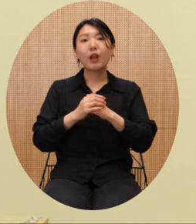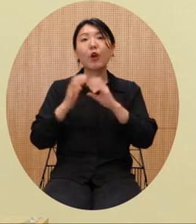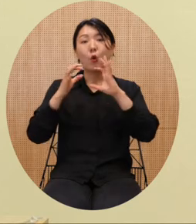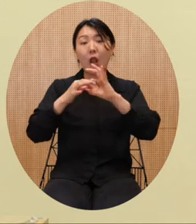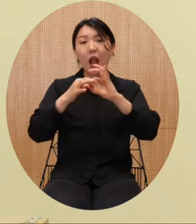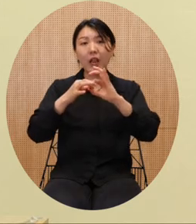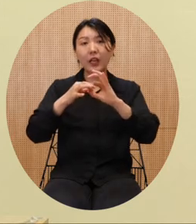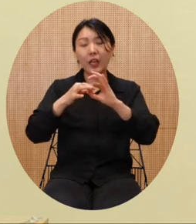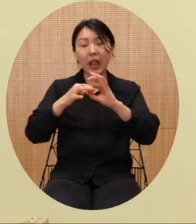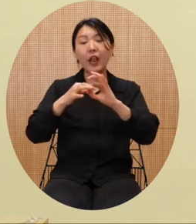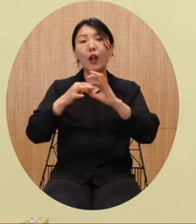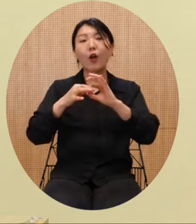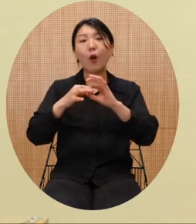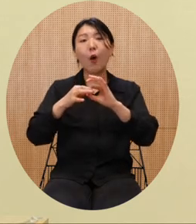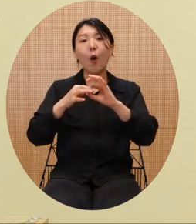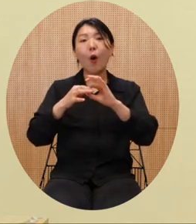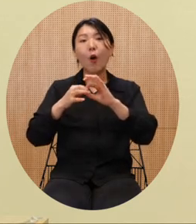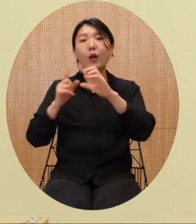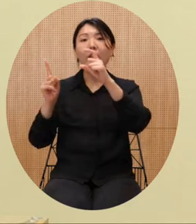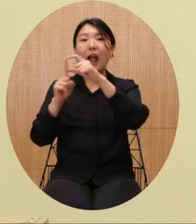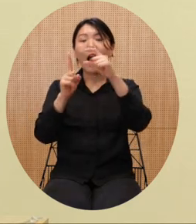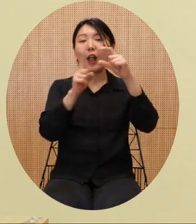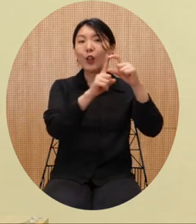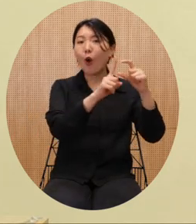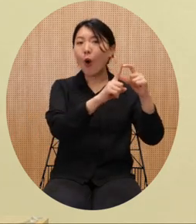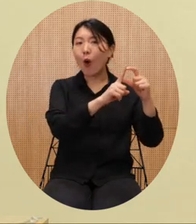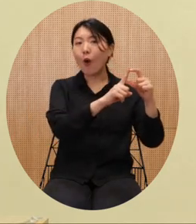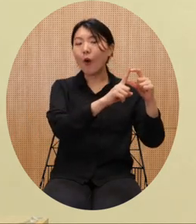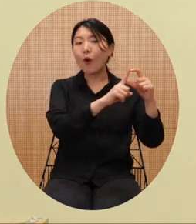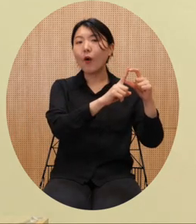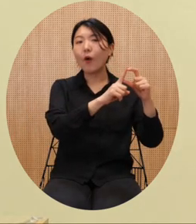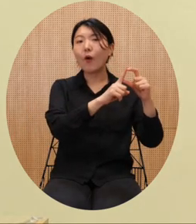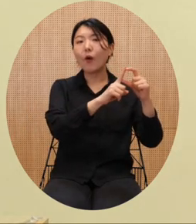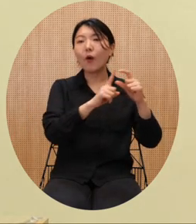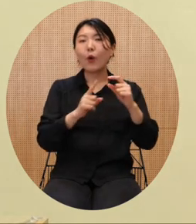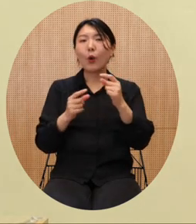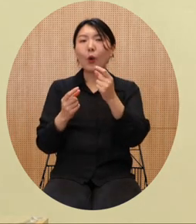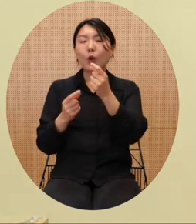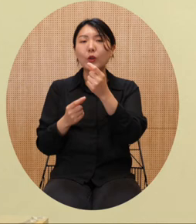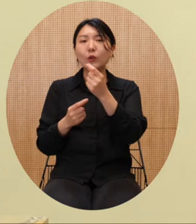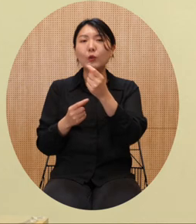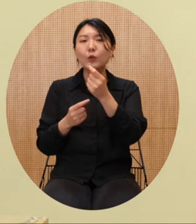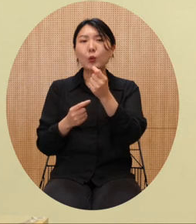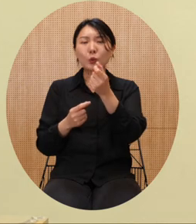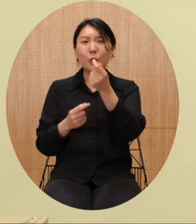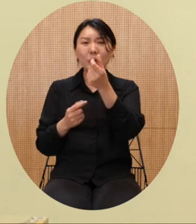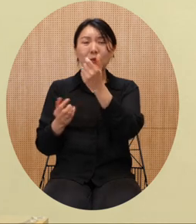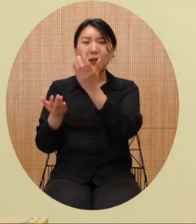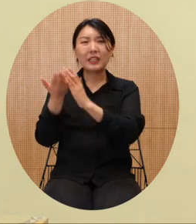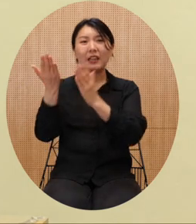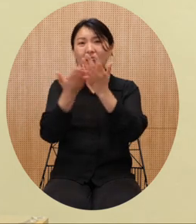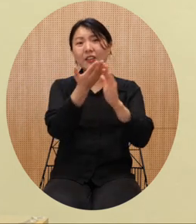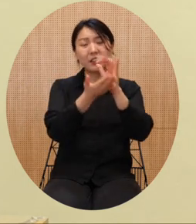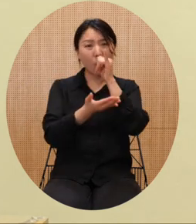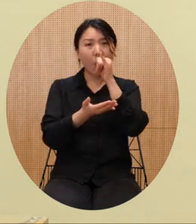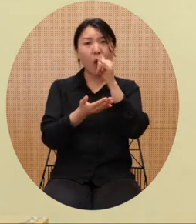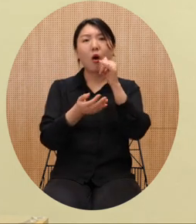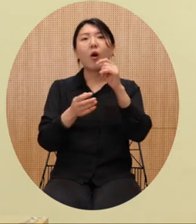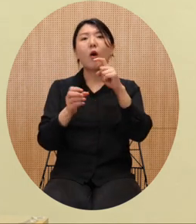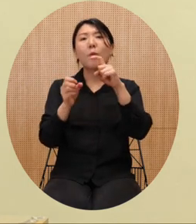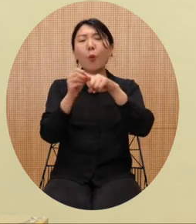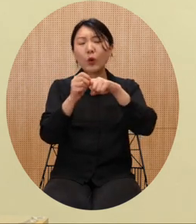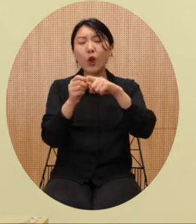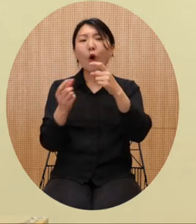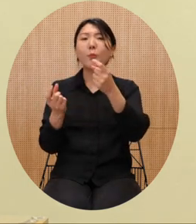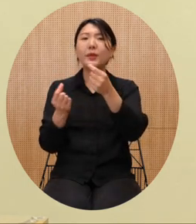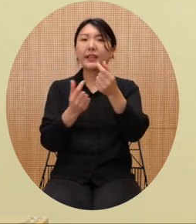관련된 정의가 굉장히 약간씩 어긋나는 것들이 많습니다. 목적이